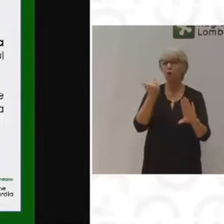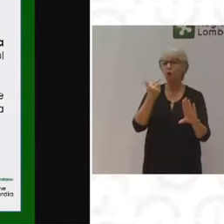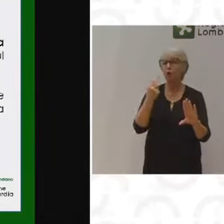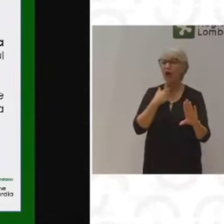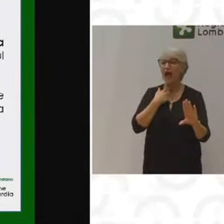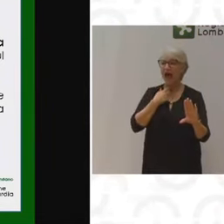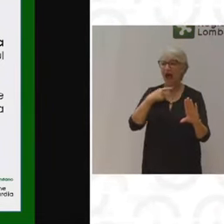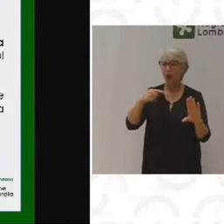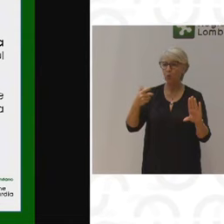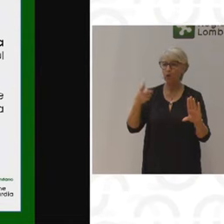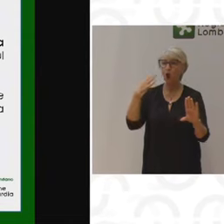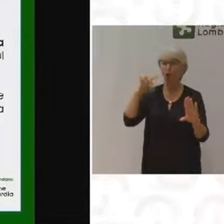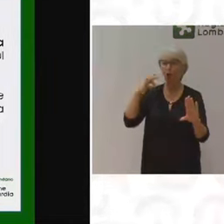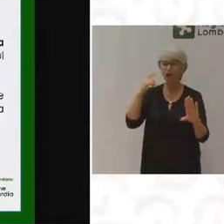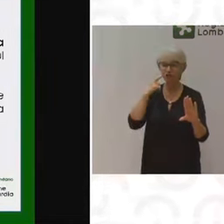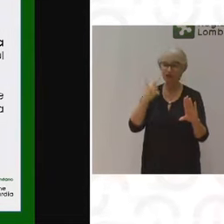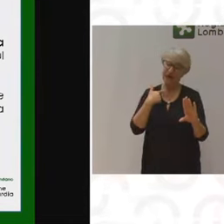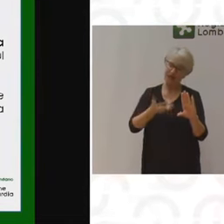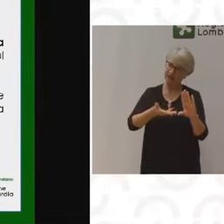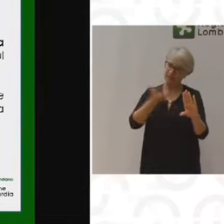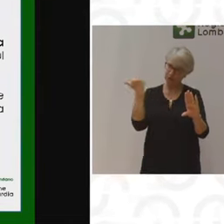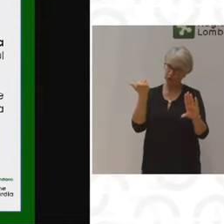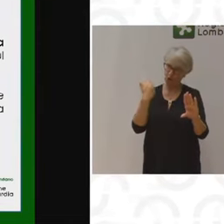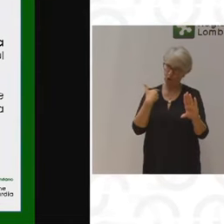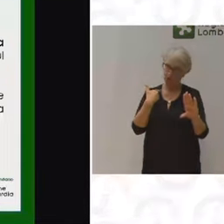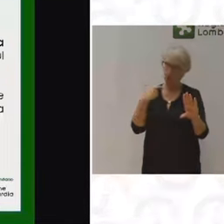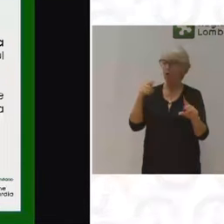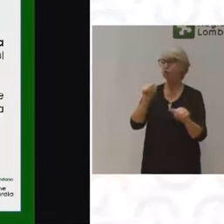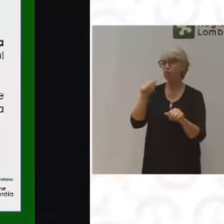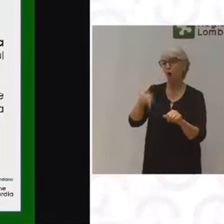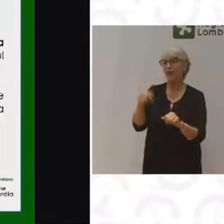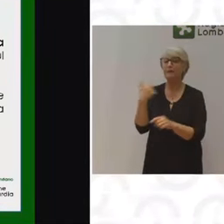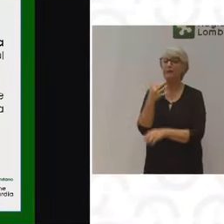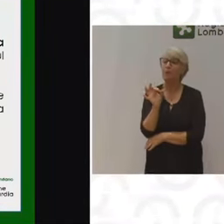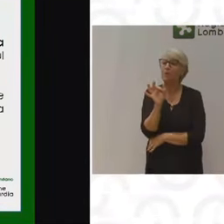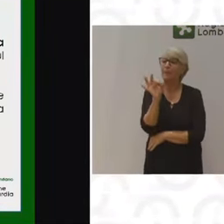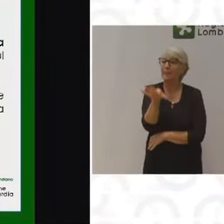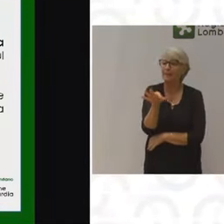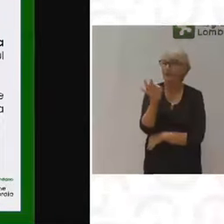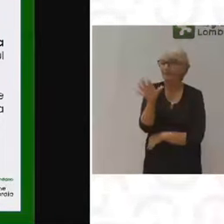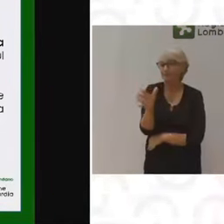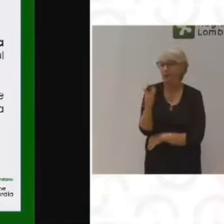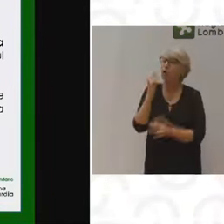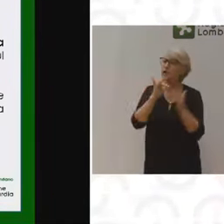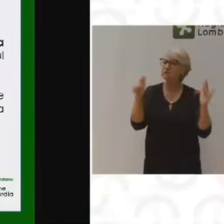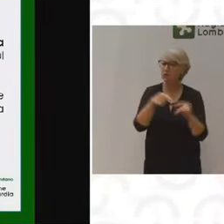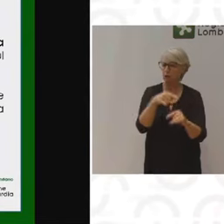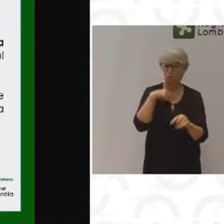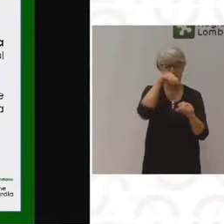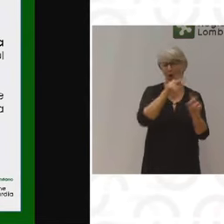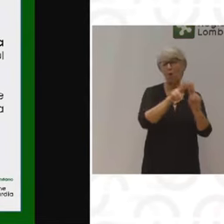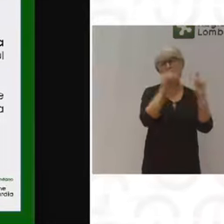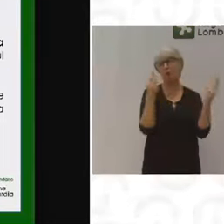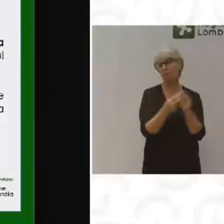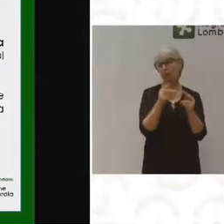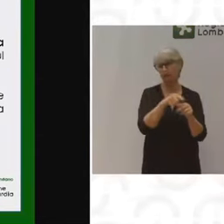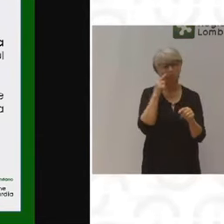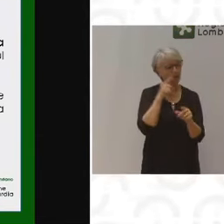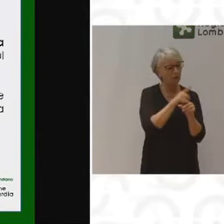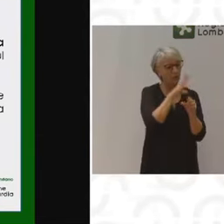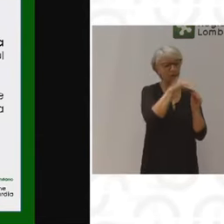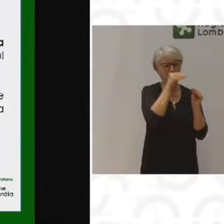l'audio originale e per la presentazione solo di adesso e per queste pillole, non sul sito sono completi, li potete già vedere.